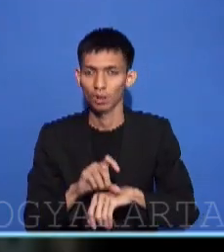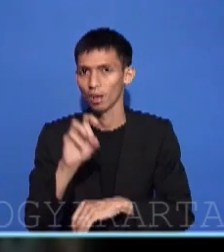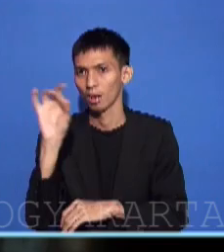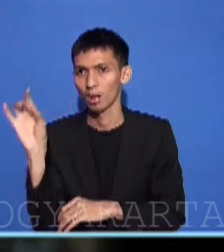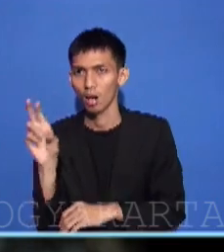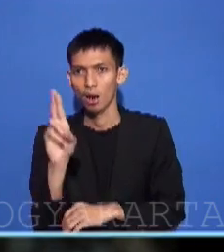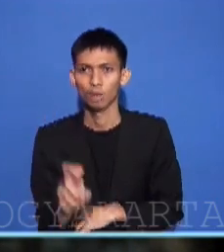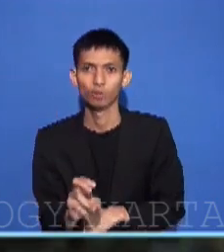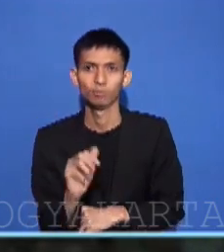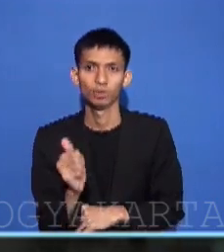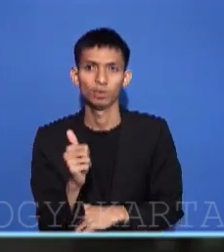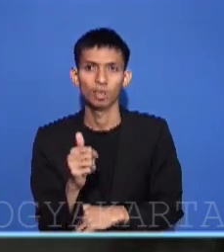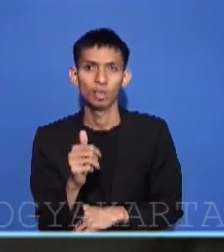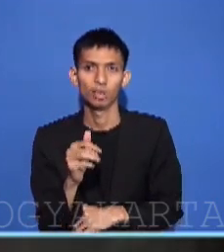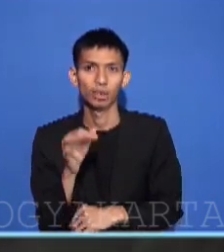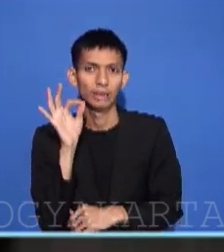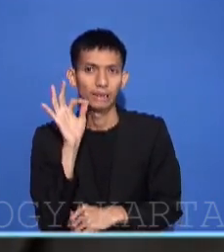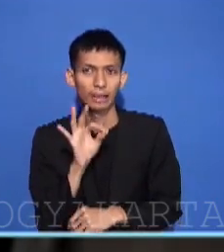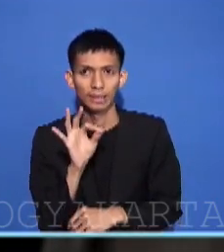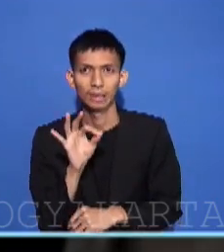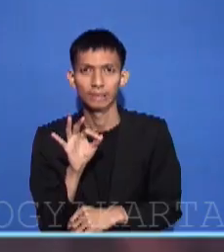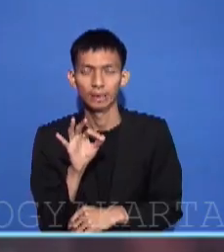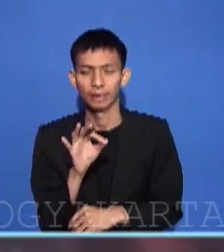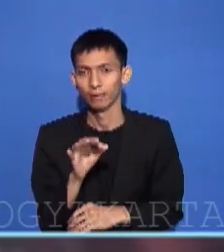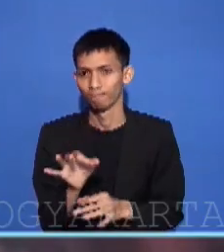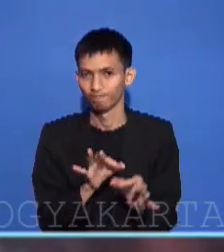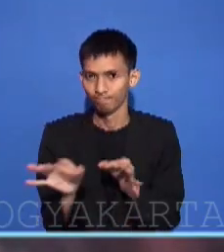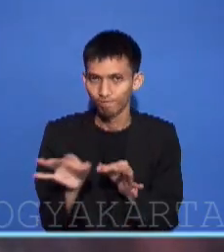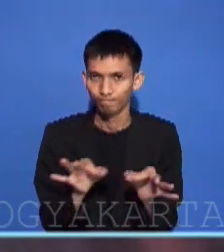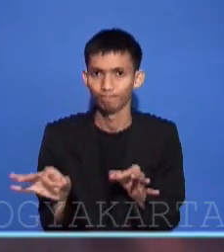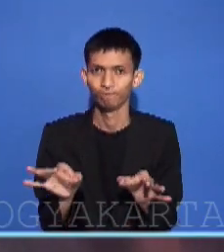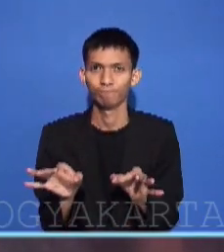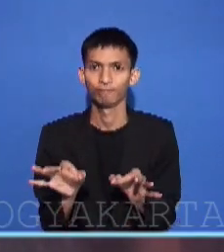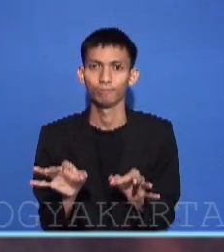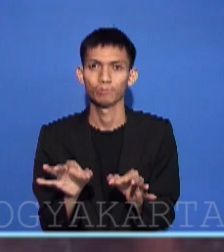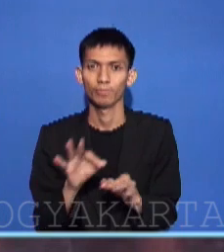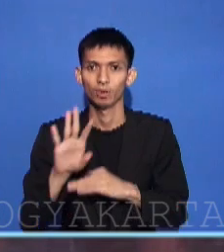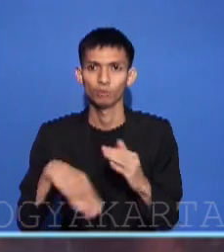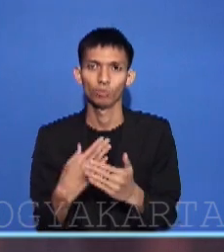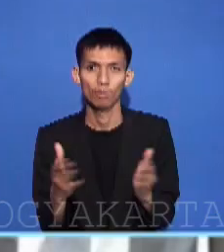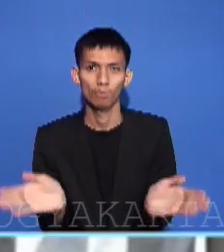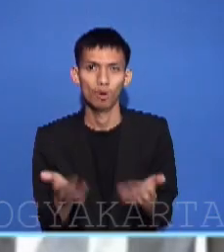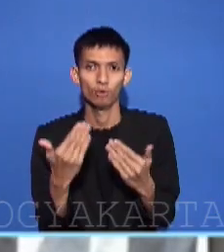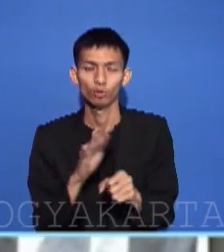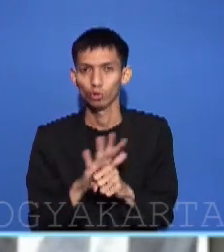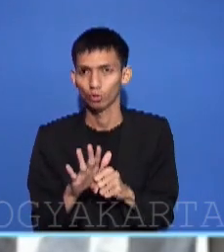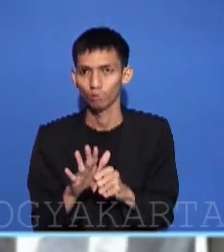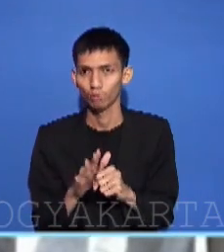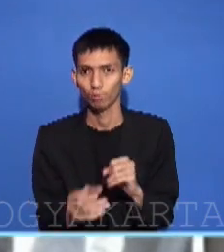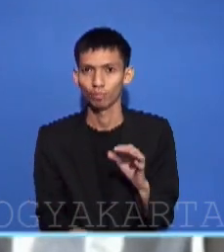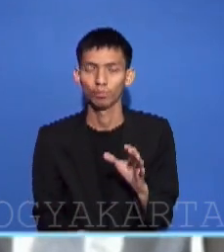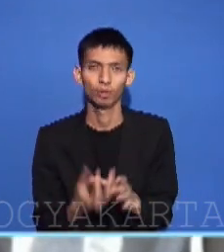warga berharap adanya pembangunan fasilitas air bersih yang bisa mencukupi seluruh warga dengan memaksimalkan sumber mata